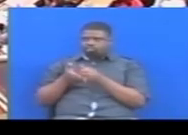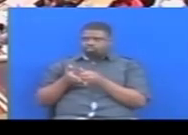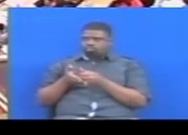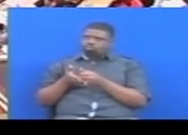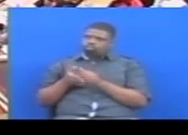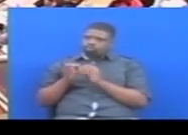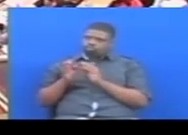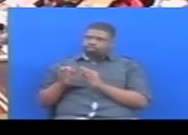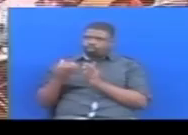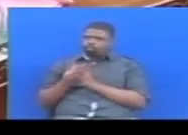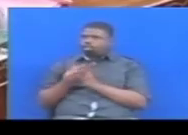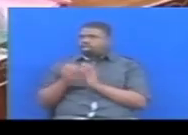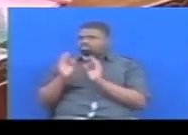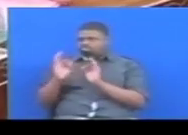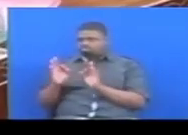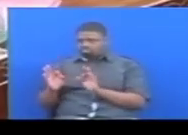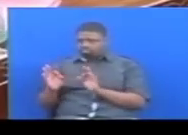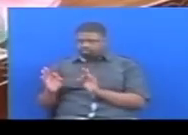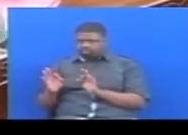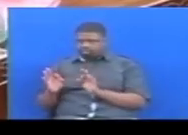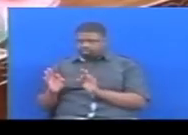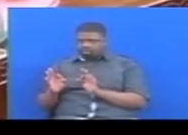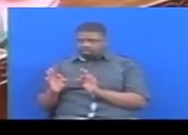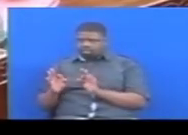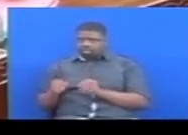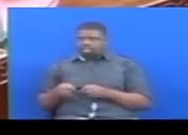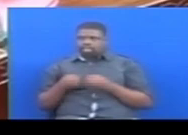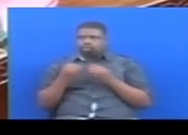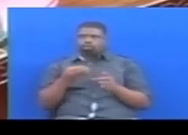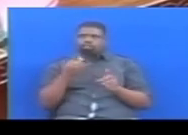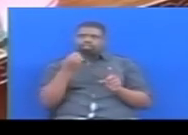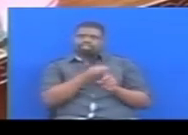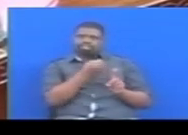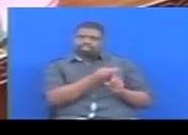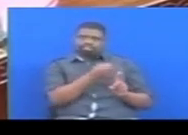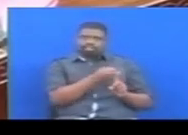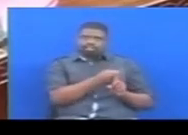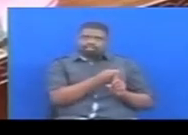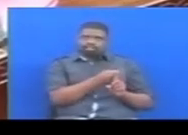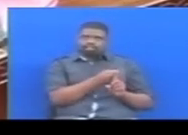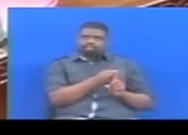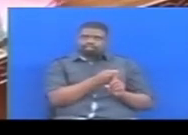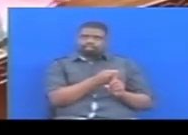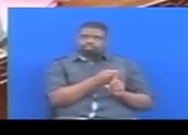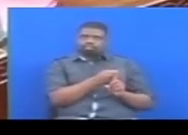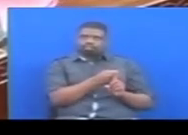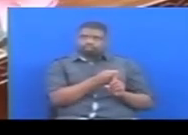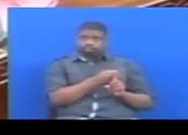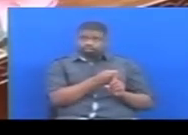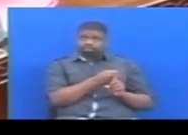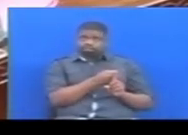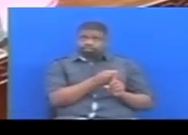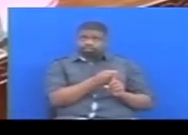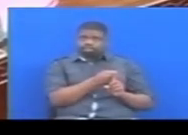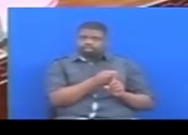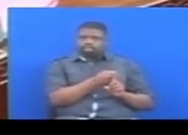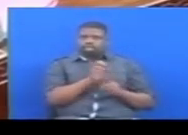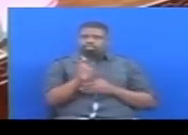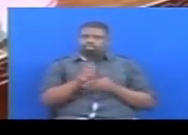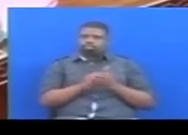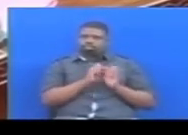na majibu yake mazuri. Ni kwamba naomba tu niendelee kutoa msisitizo kwamba wakurugenzi katika halmashauri mbalimbali wajitahidi